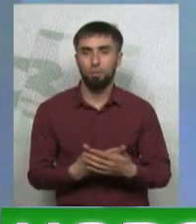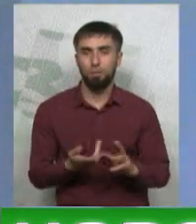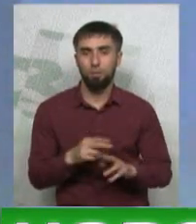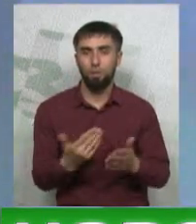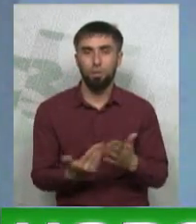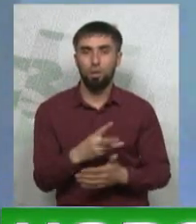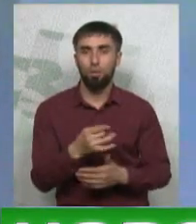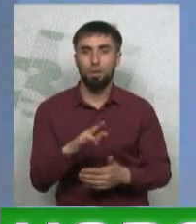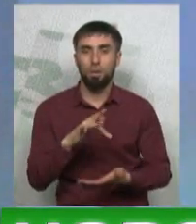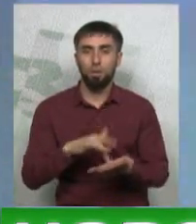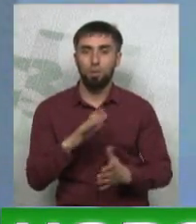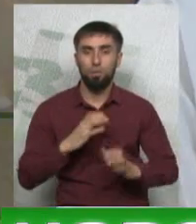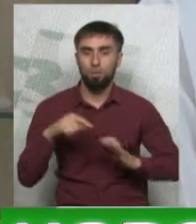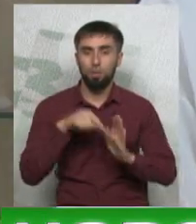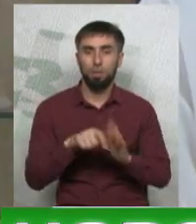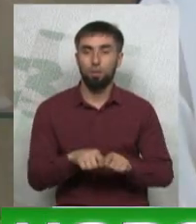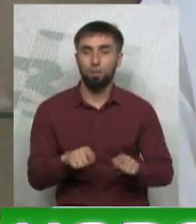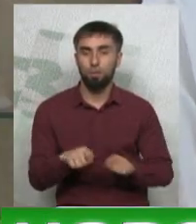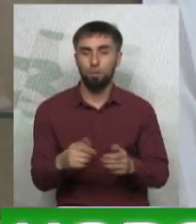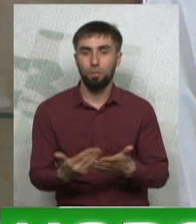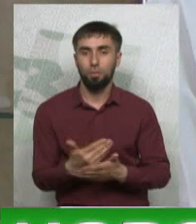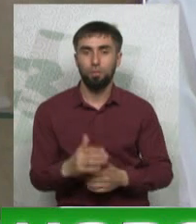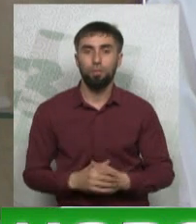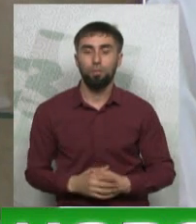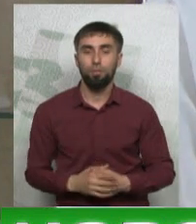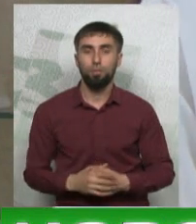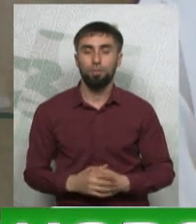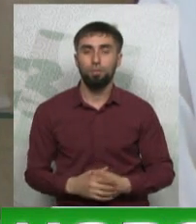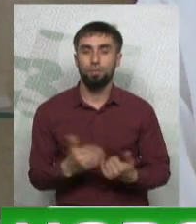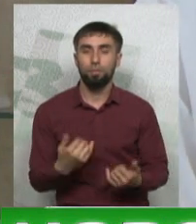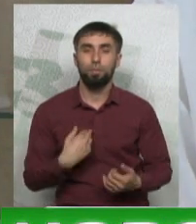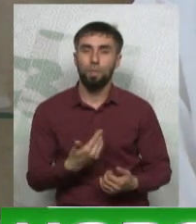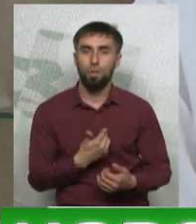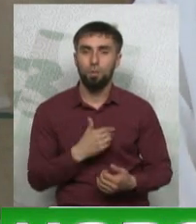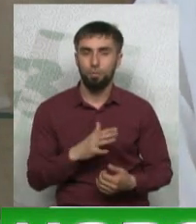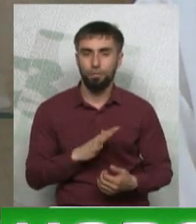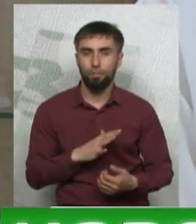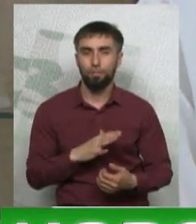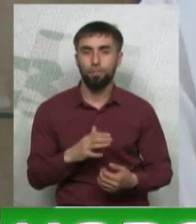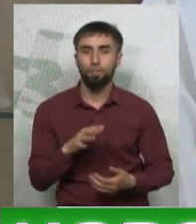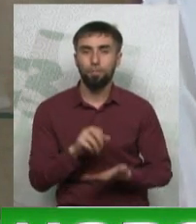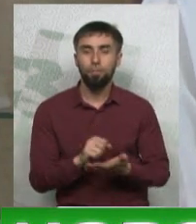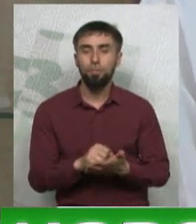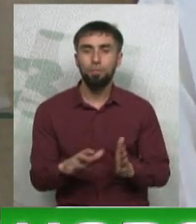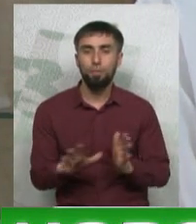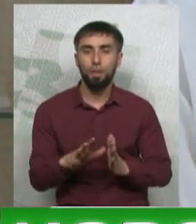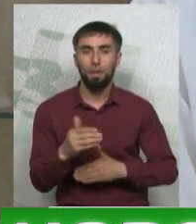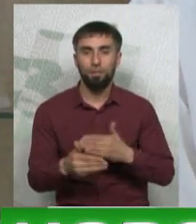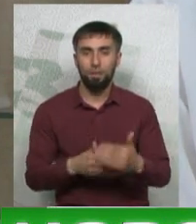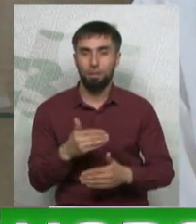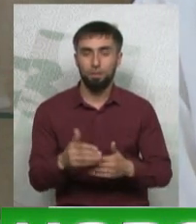новый медиа-центр в университете. Вообще хотелось бы заниматься СММ или продвижением. В